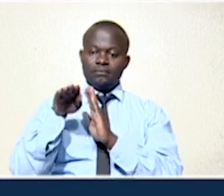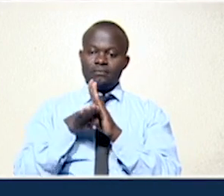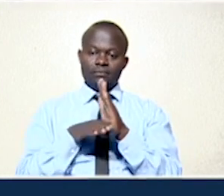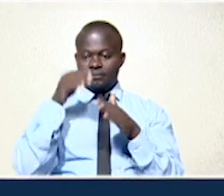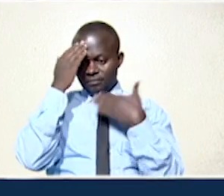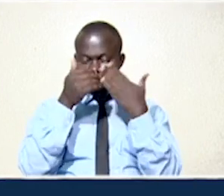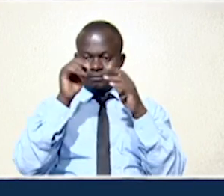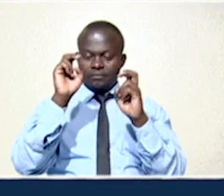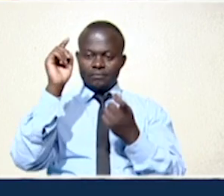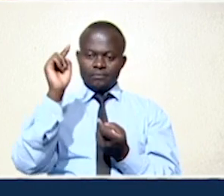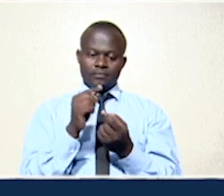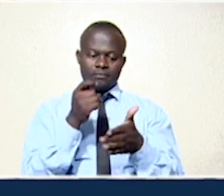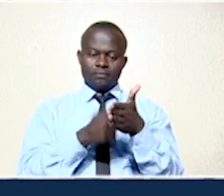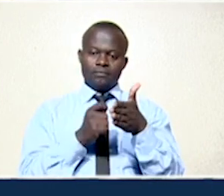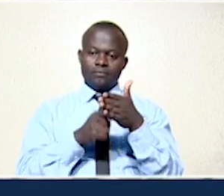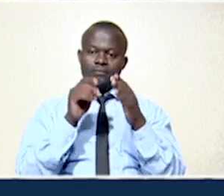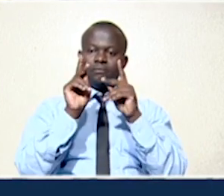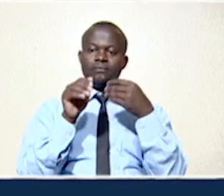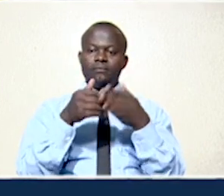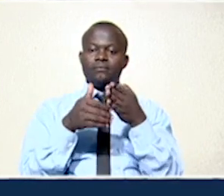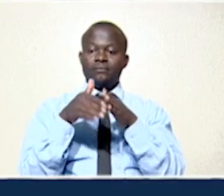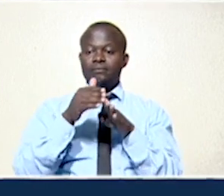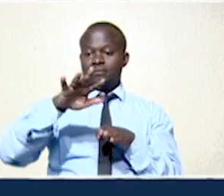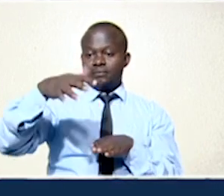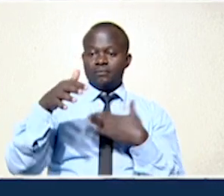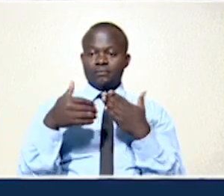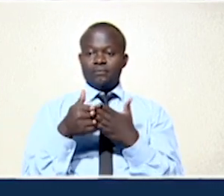nko kugabanya umusoro ku bantu bubaka inzu ziciriritse zo gutuzamo